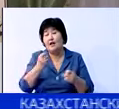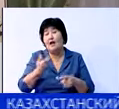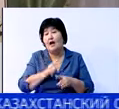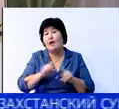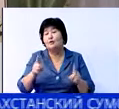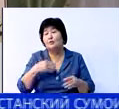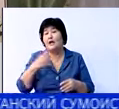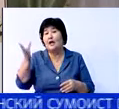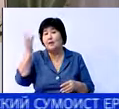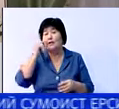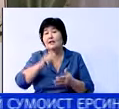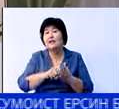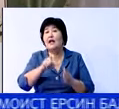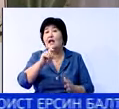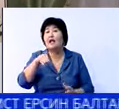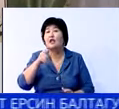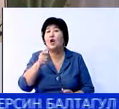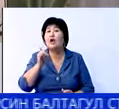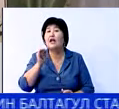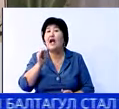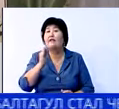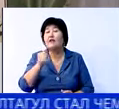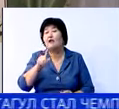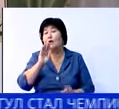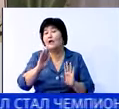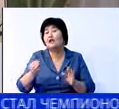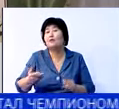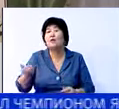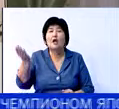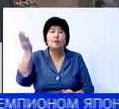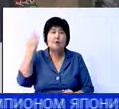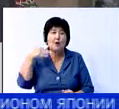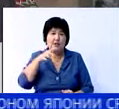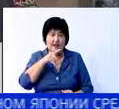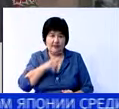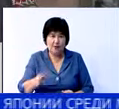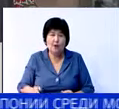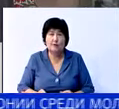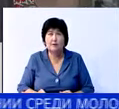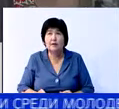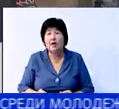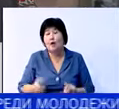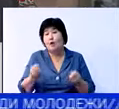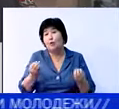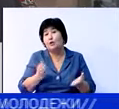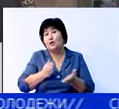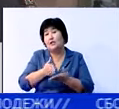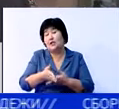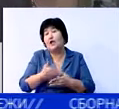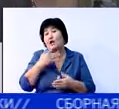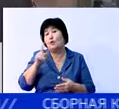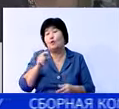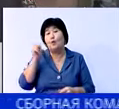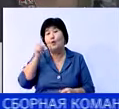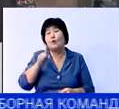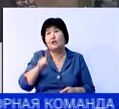меня впечатлил зал этнографии, где представлены предметы быта прошлых времен. Просто решил зайти в музей, потому что